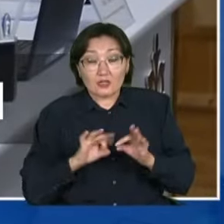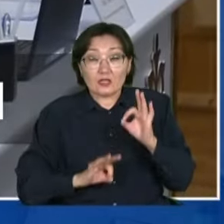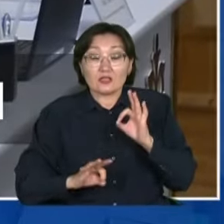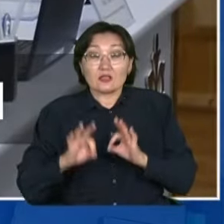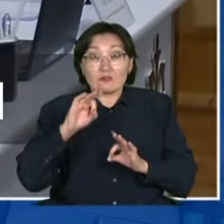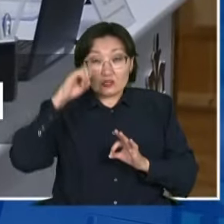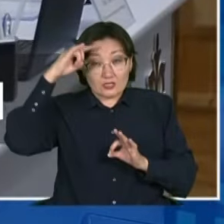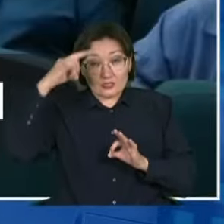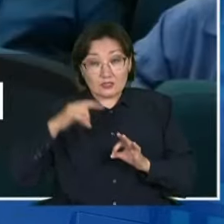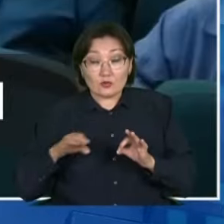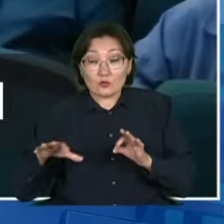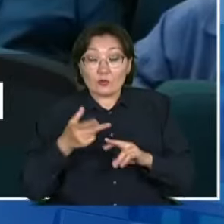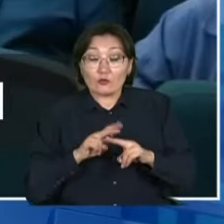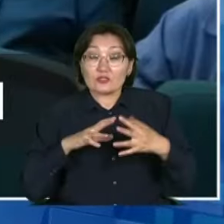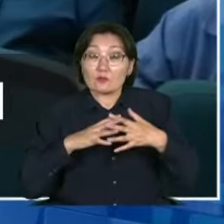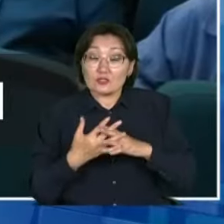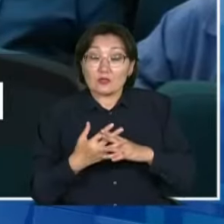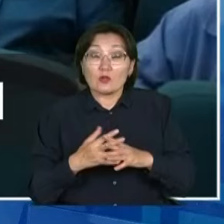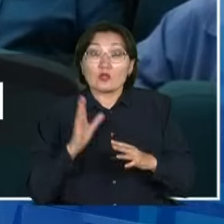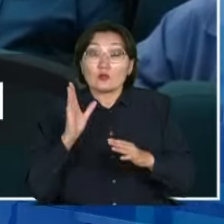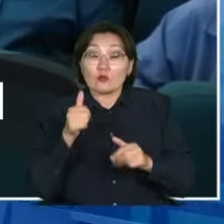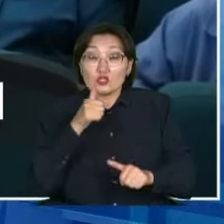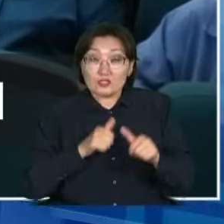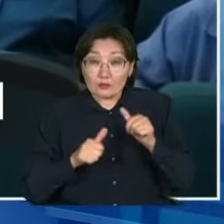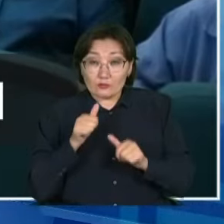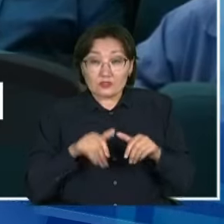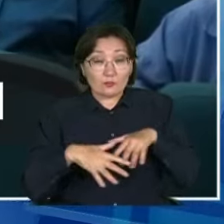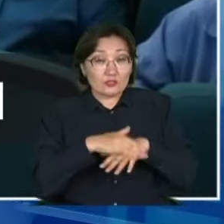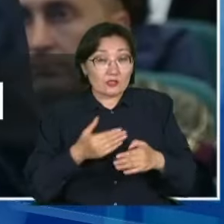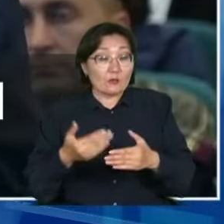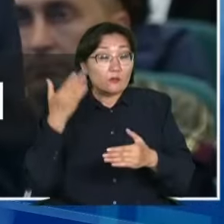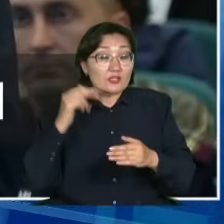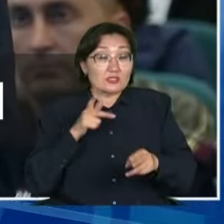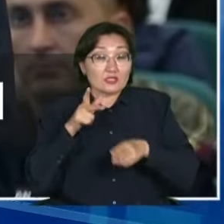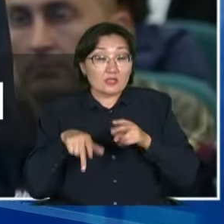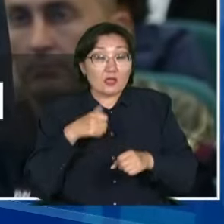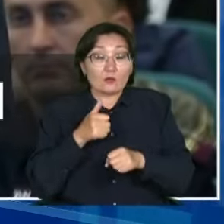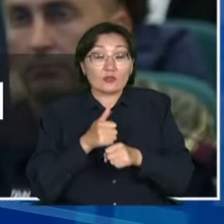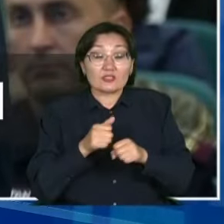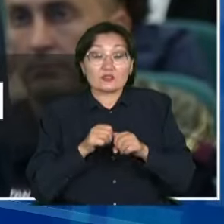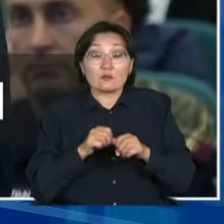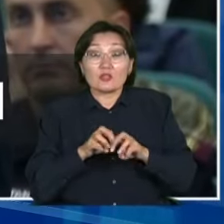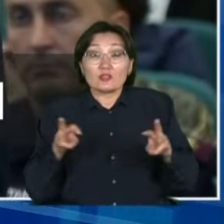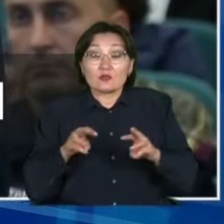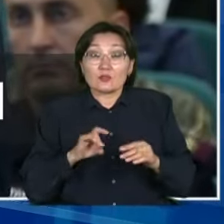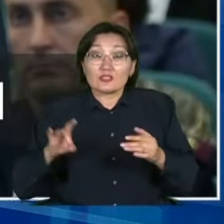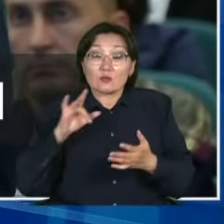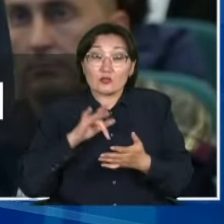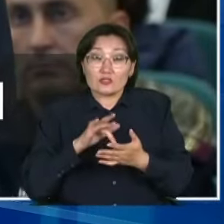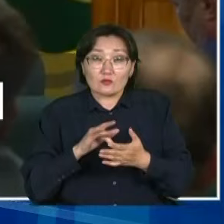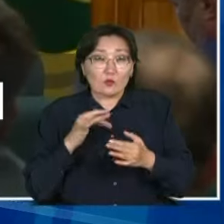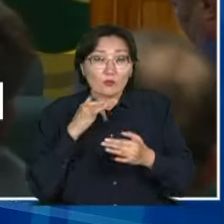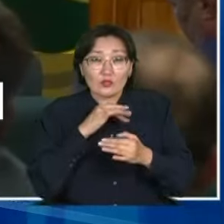страны. Именно этот населенный пункт станет пилотным. Жители ранее пожаловались главе ведомства, что райцентр утопает в